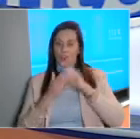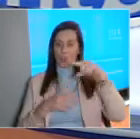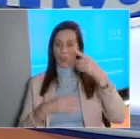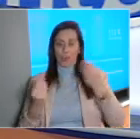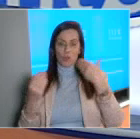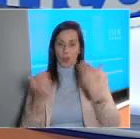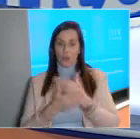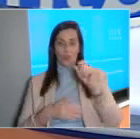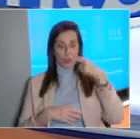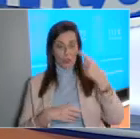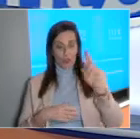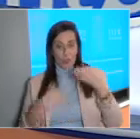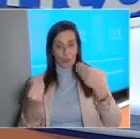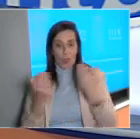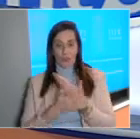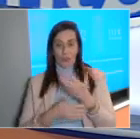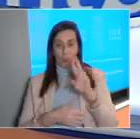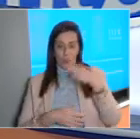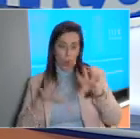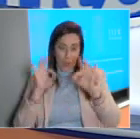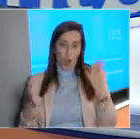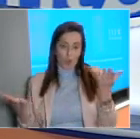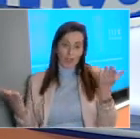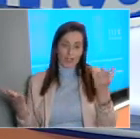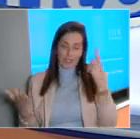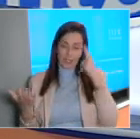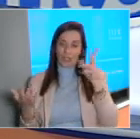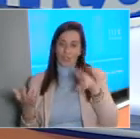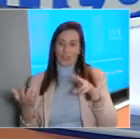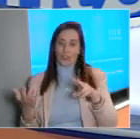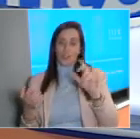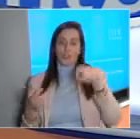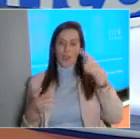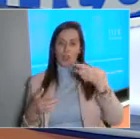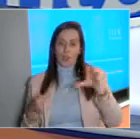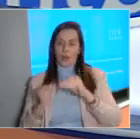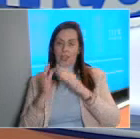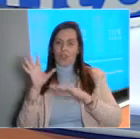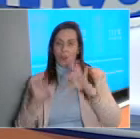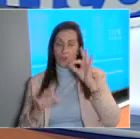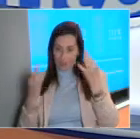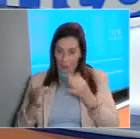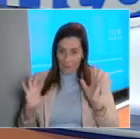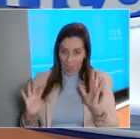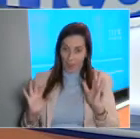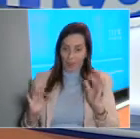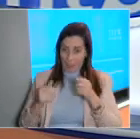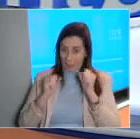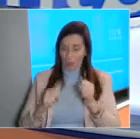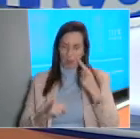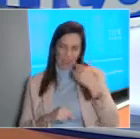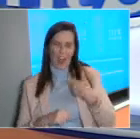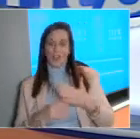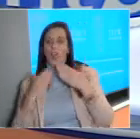יהיה משהו חדש. לא, שבוע הבא יהיה משהו, כי יהיו בחירות. אז לפחות נדע שיש את השבוע הבא, אנחנו פה עם תאריך של בחירות, סבבה? אתה בטוח? נראה